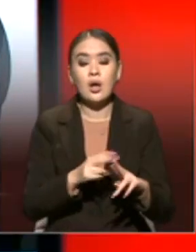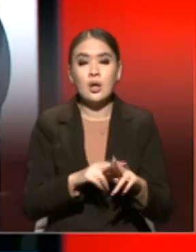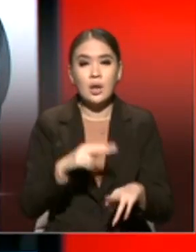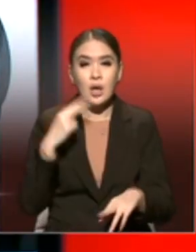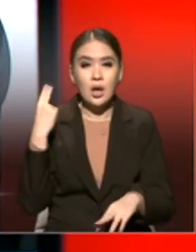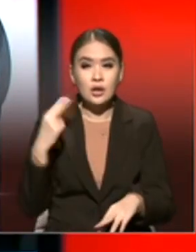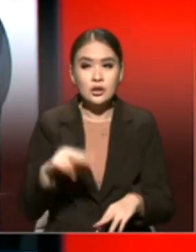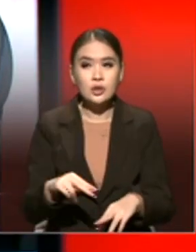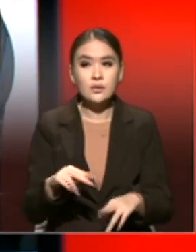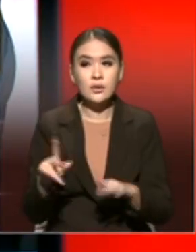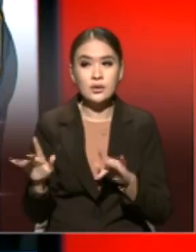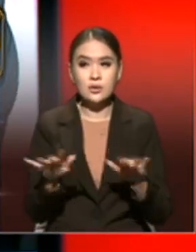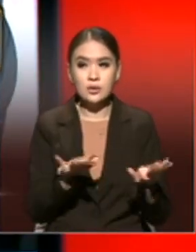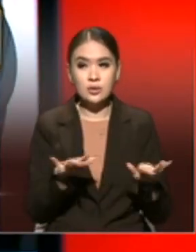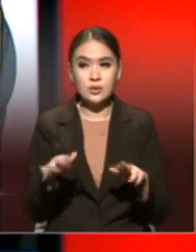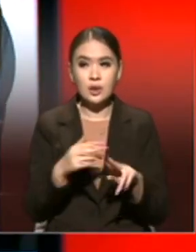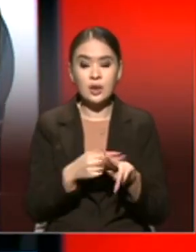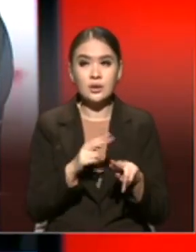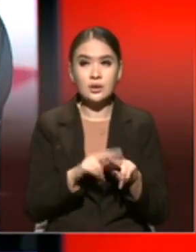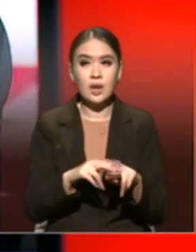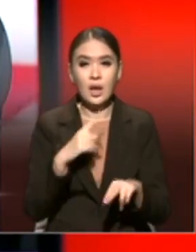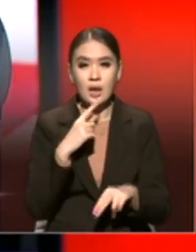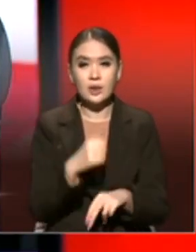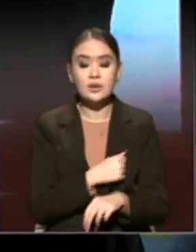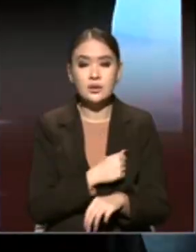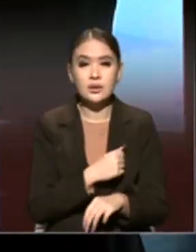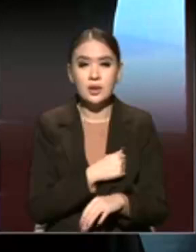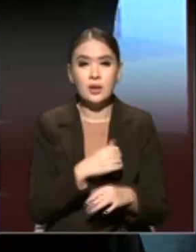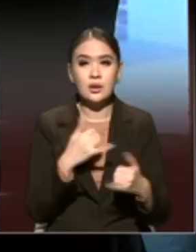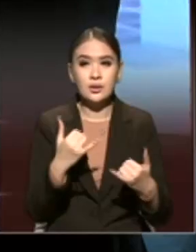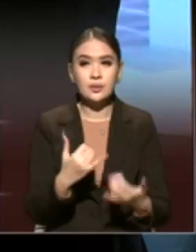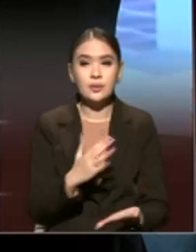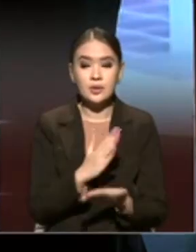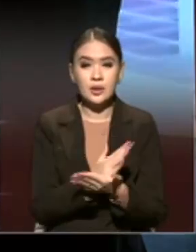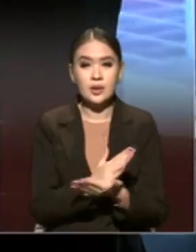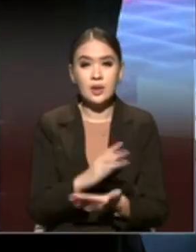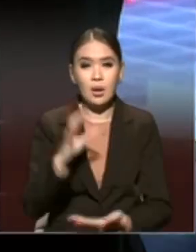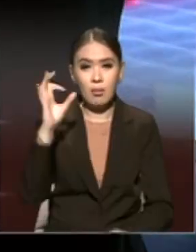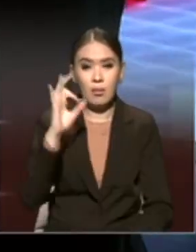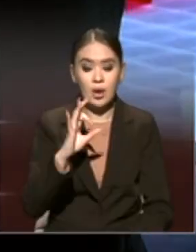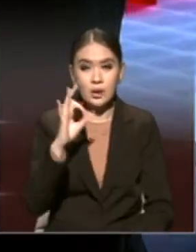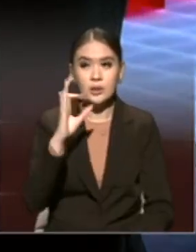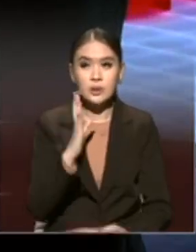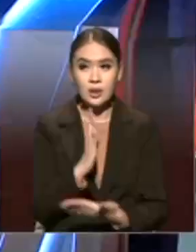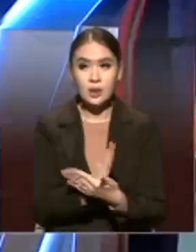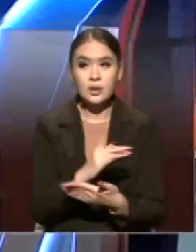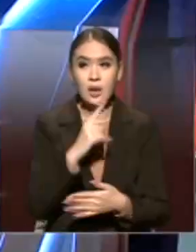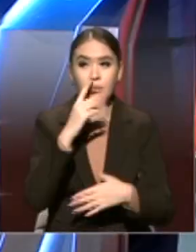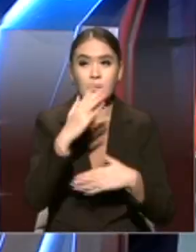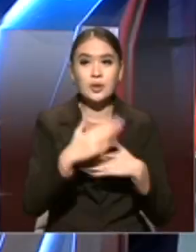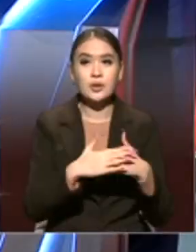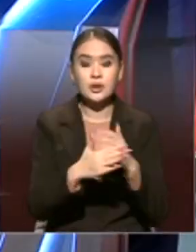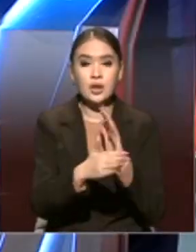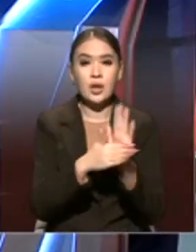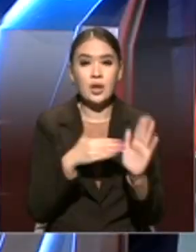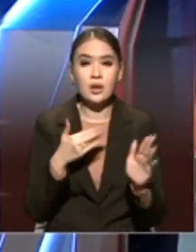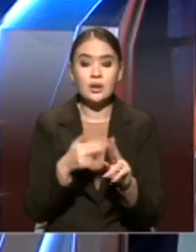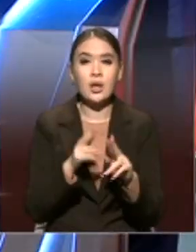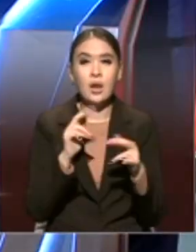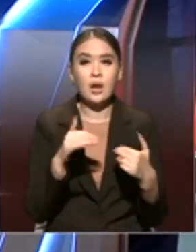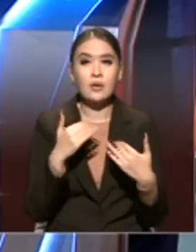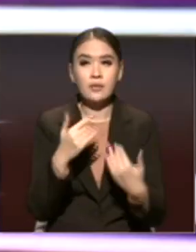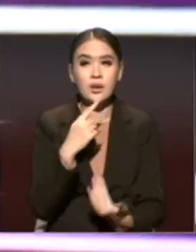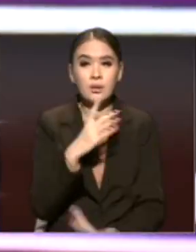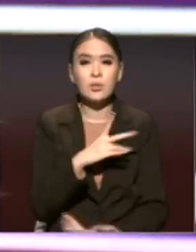сапалы жүйелі түрде жасақтап әскери бөлімдерге жіберіп отырмыз. Пайыздық үлестемесі бар ма? Биылғы шақырылғандардың ішінде тура жаңа сіз төменгі